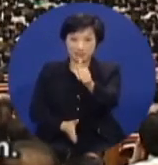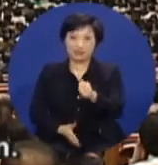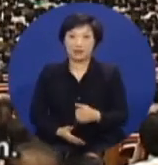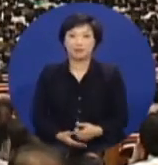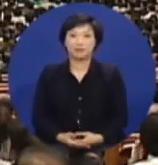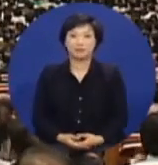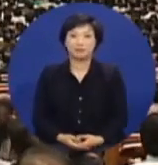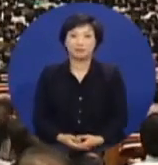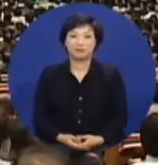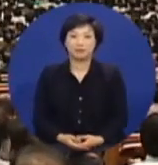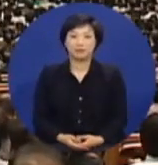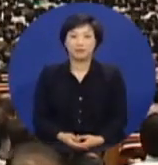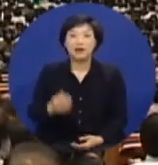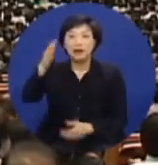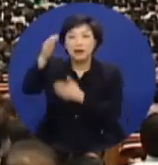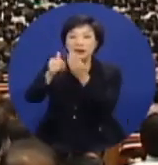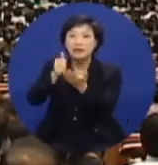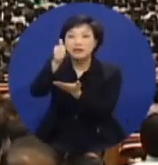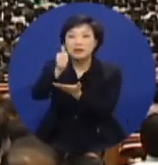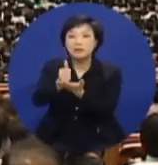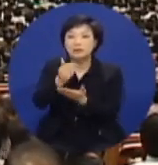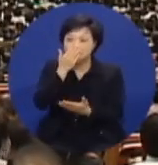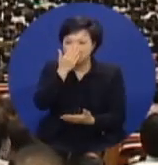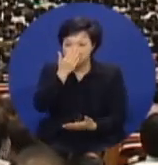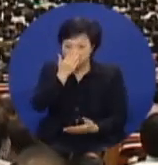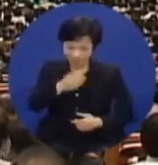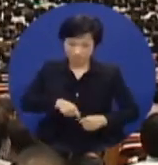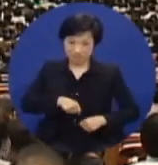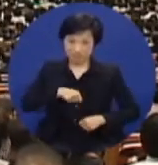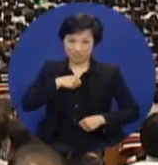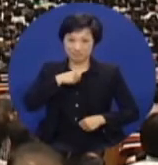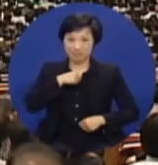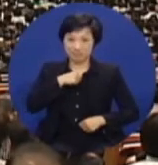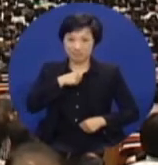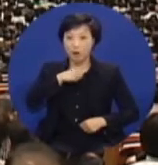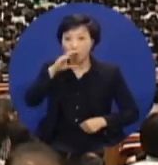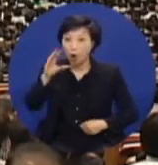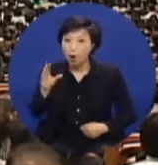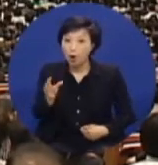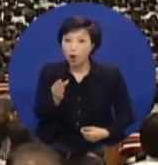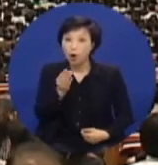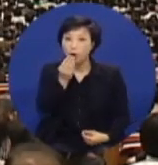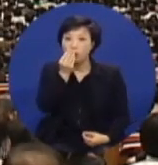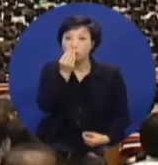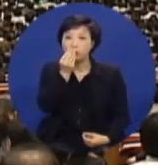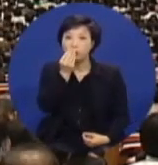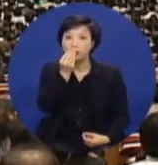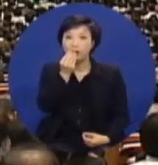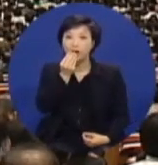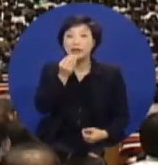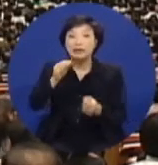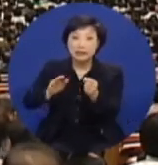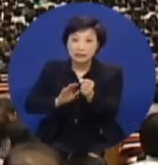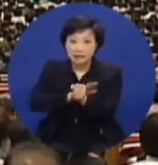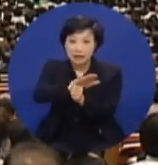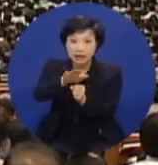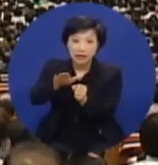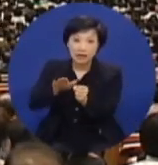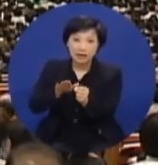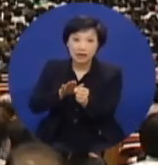하나님은 혼 아시고 의 로우 수고 거룩하시고 사랑하시고